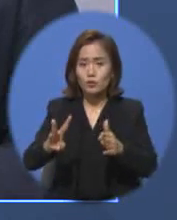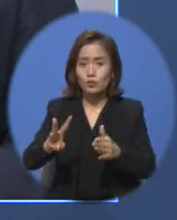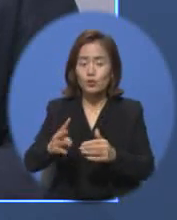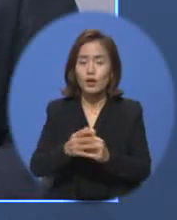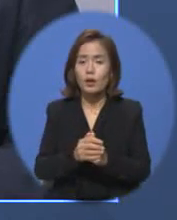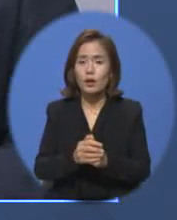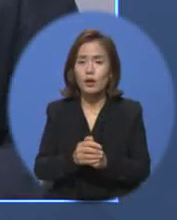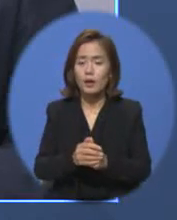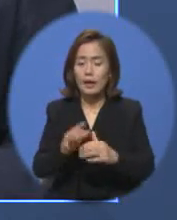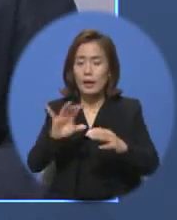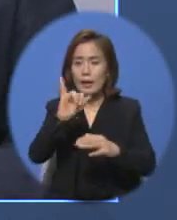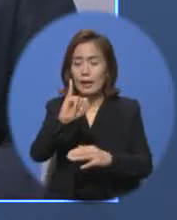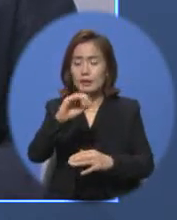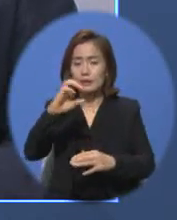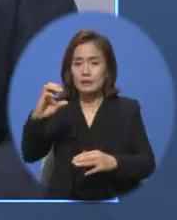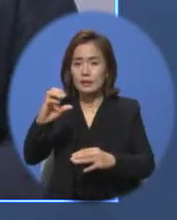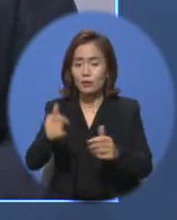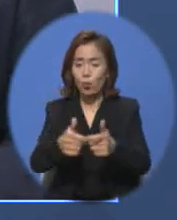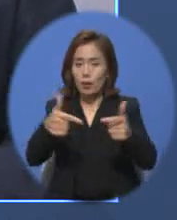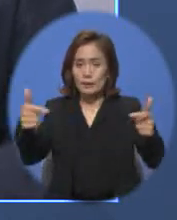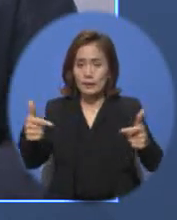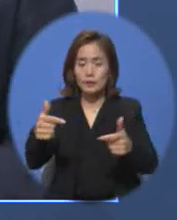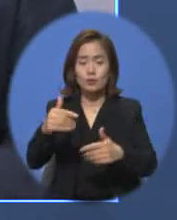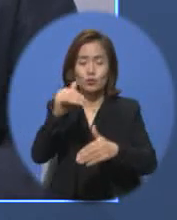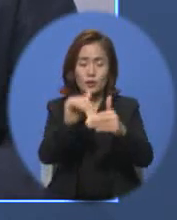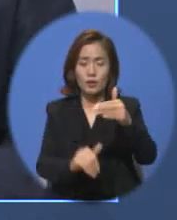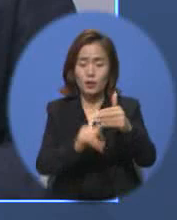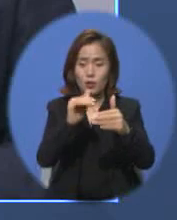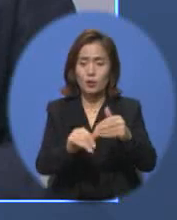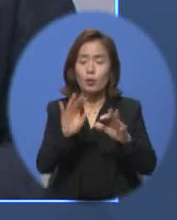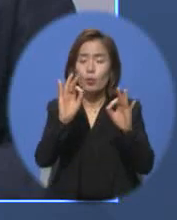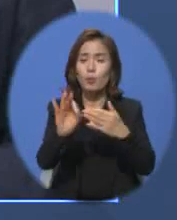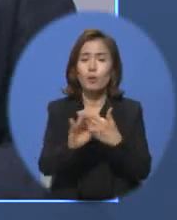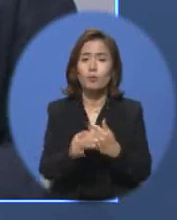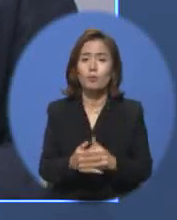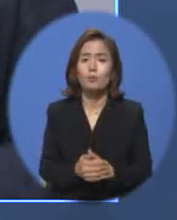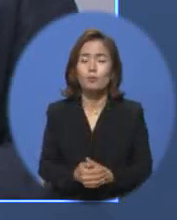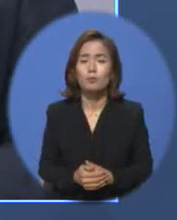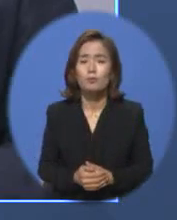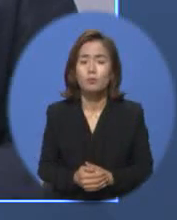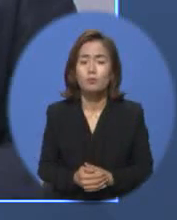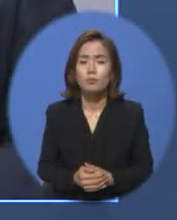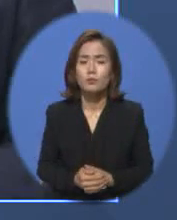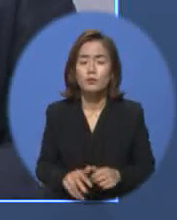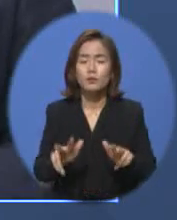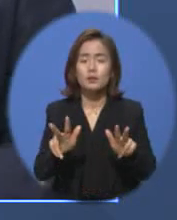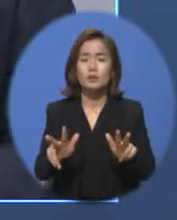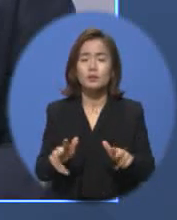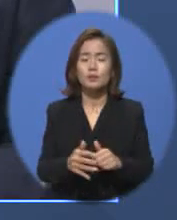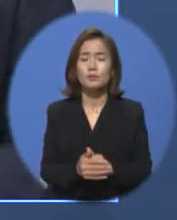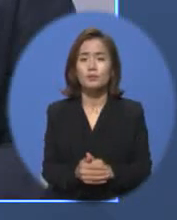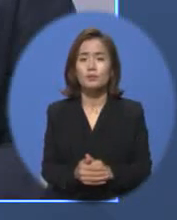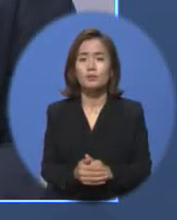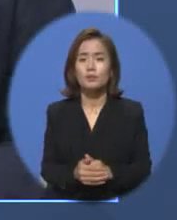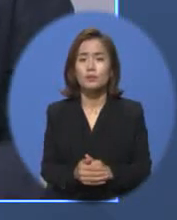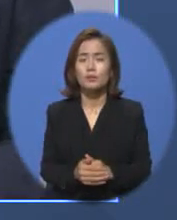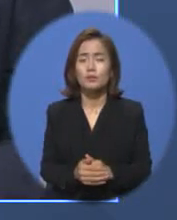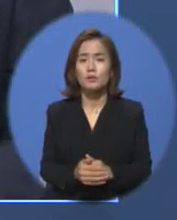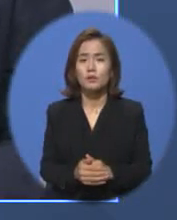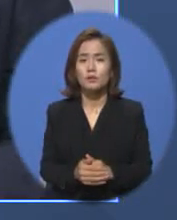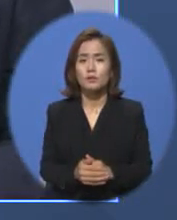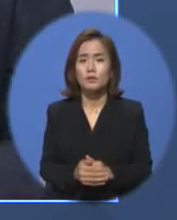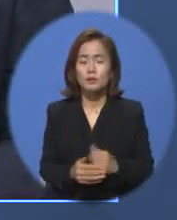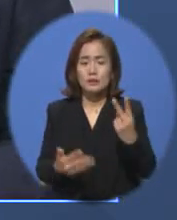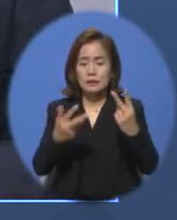동광주IC에서광산까지이어지는호남고속도로확장사업에관한것입니다 .이를보면현재 4